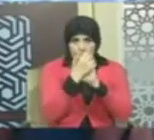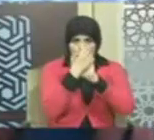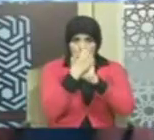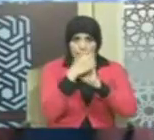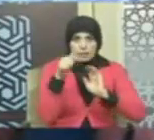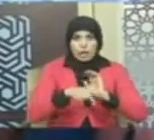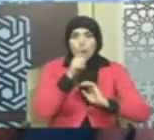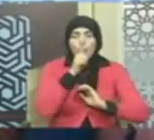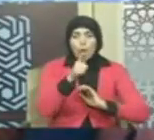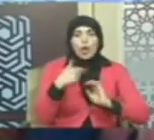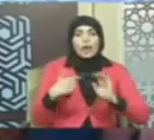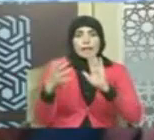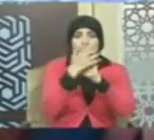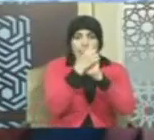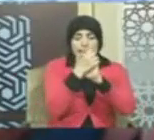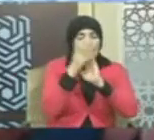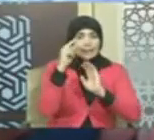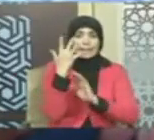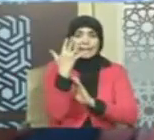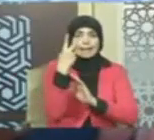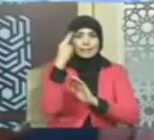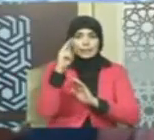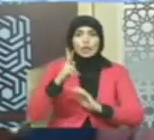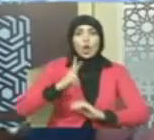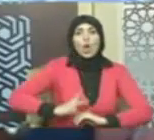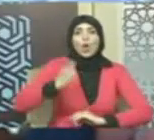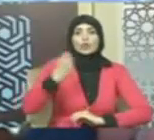وهذه بيعة عثمان بن عفان.